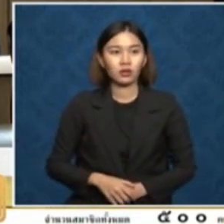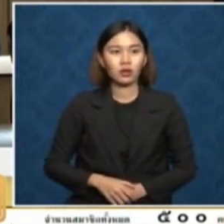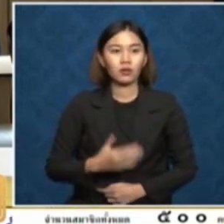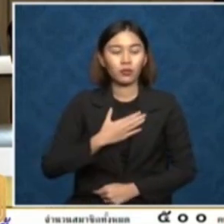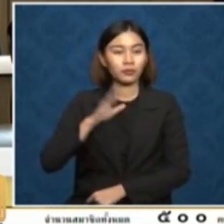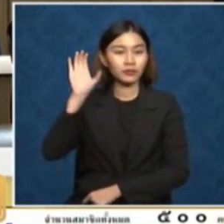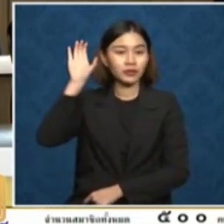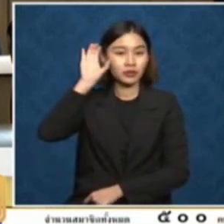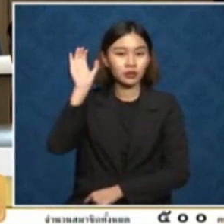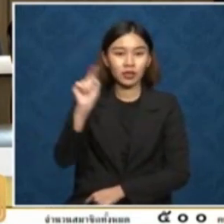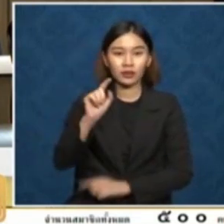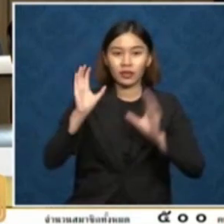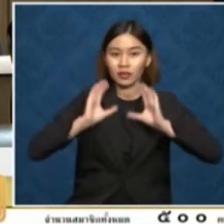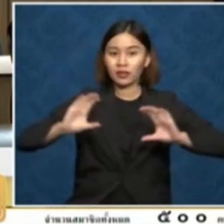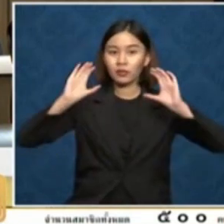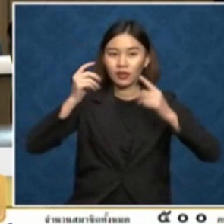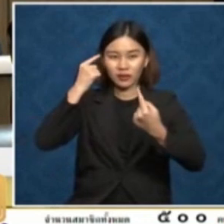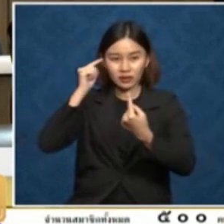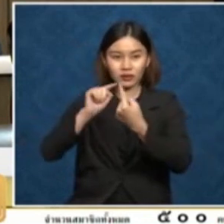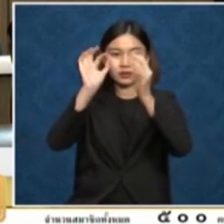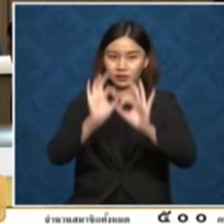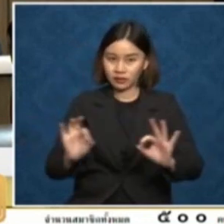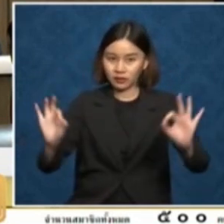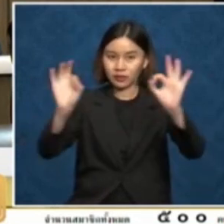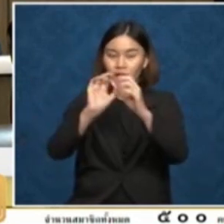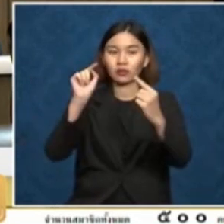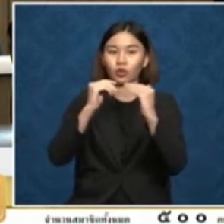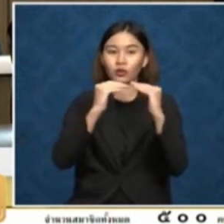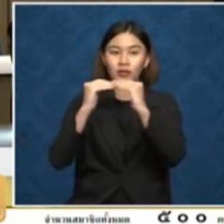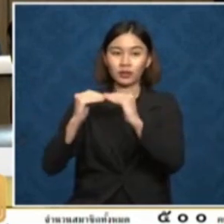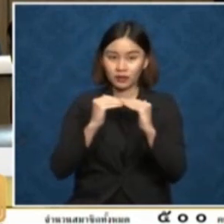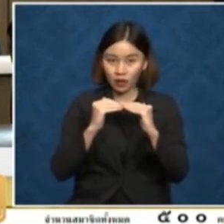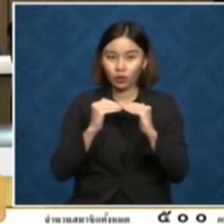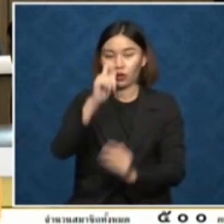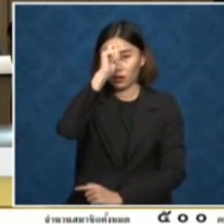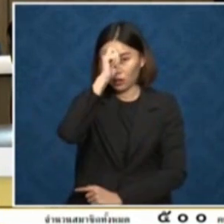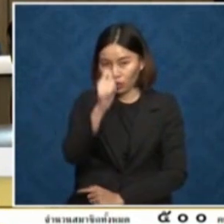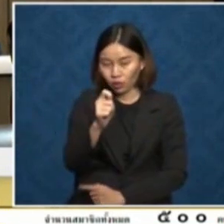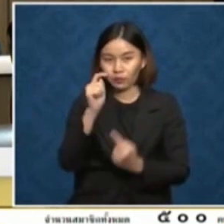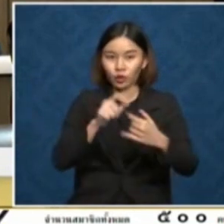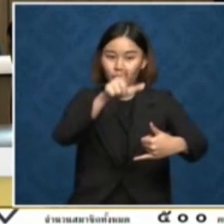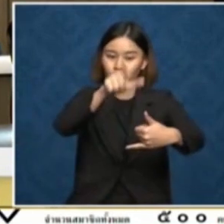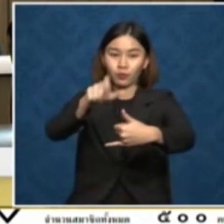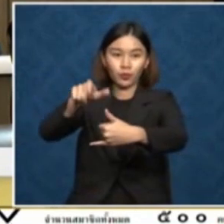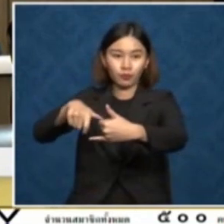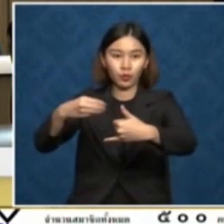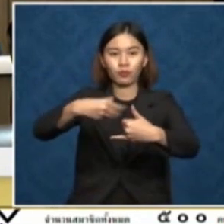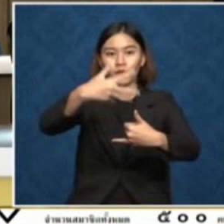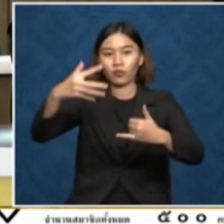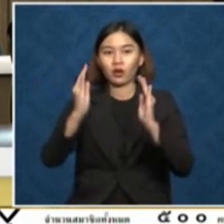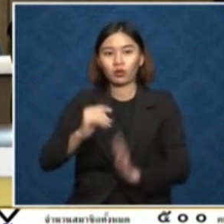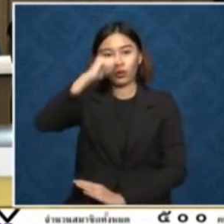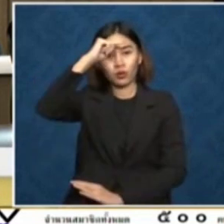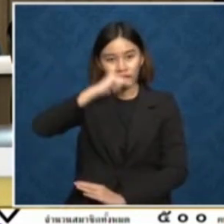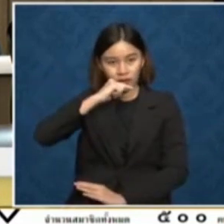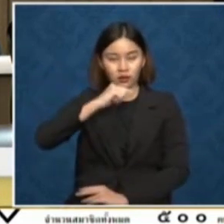ผมขอให้กำลังใจนะครับต่อเพื่อนสมาชิกที่เสนอร่างกฎหมายฉบับนี้เข้ามาสู่การพิจารณาของสภาผู้แทนราษฎร